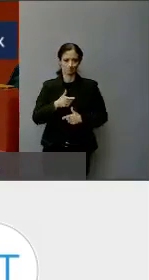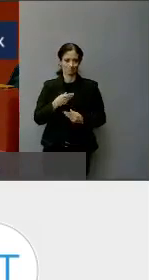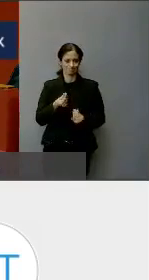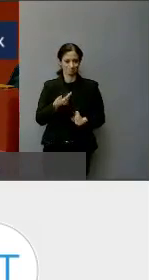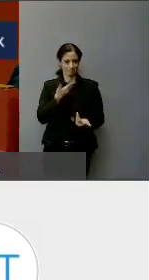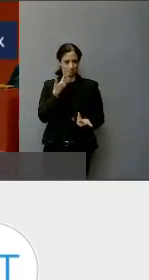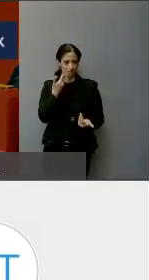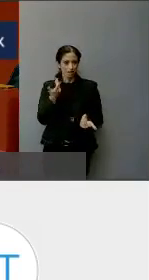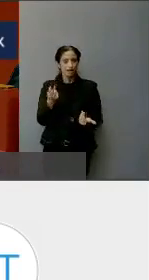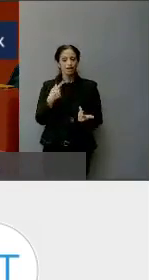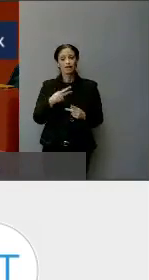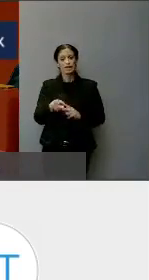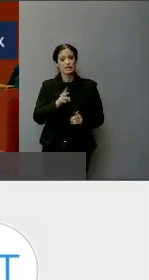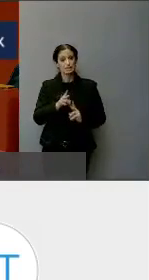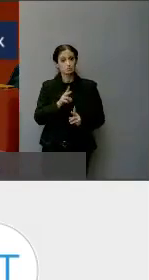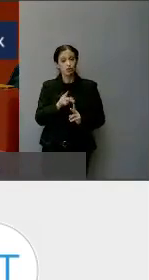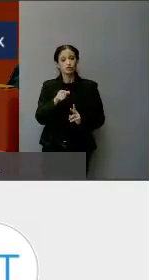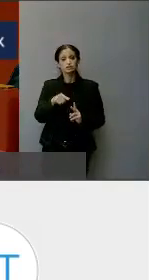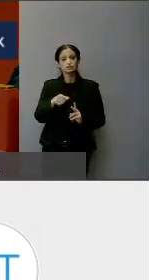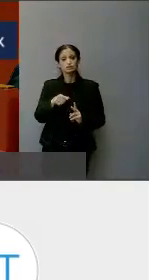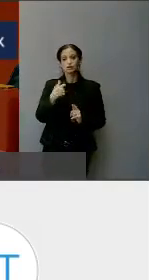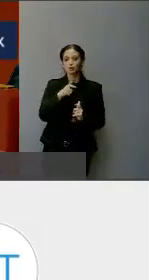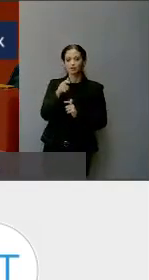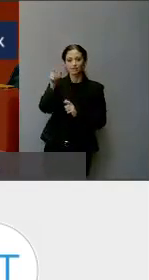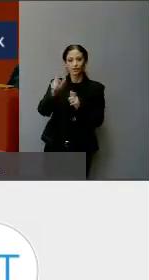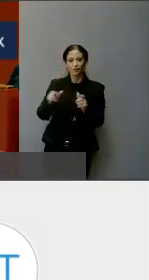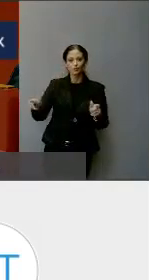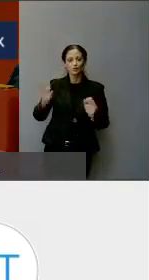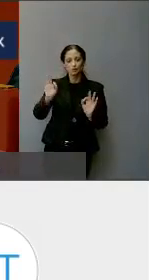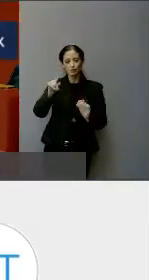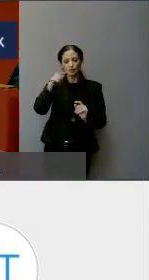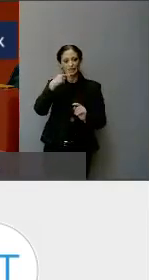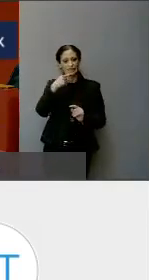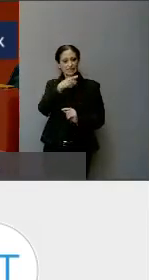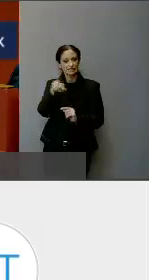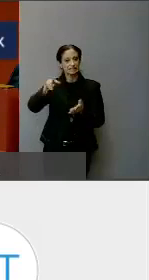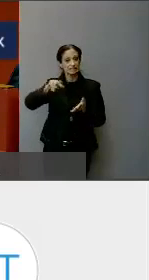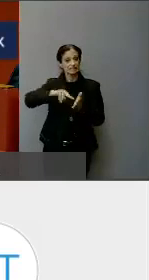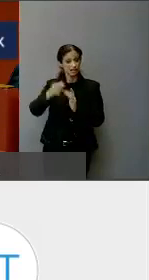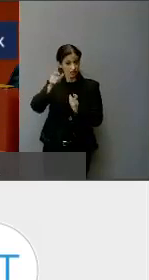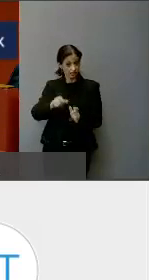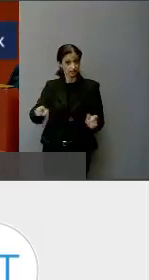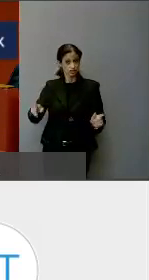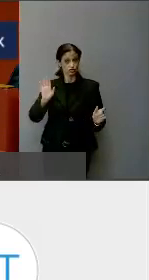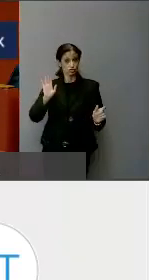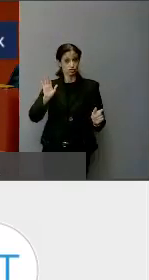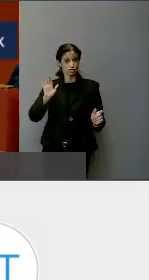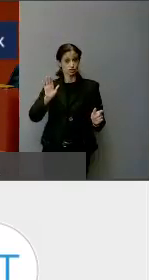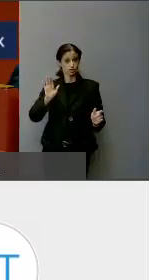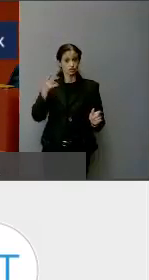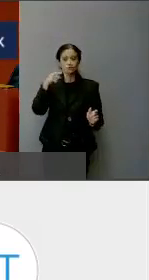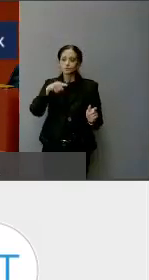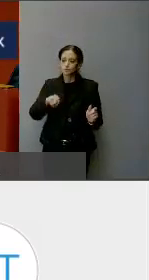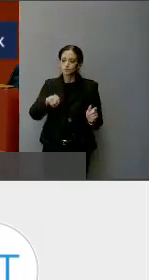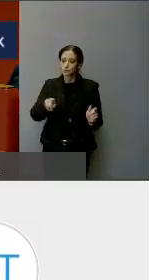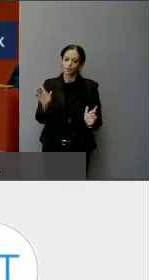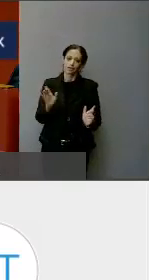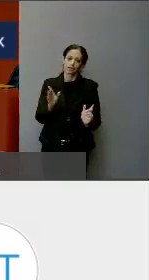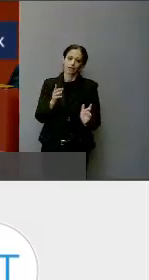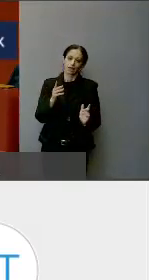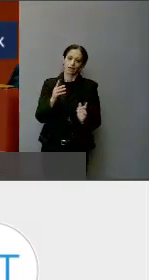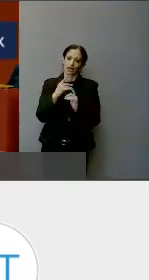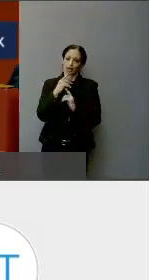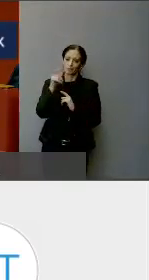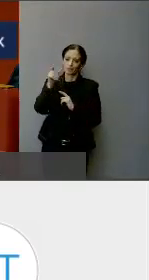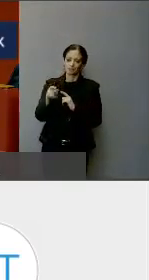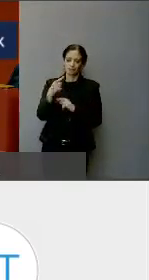sono state per altri nostri interlocutori sono stati i tecnici questo è un altro aspetto al ed estremamente negativo